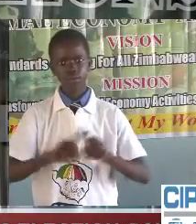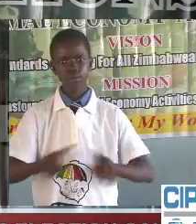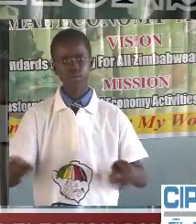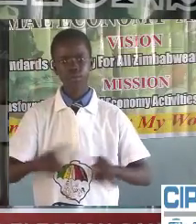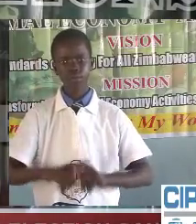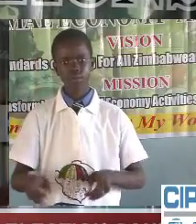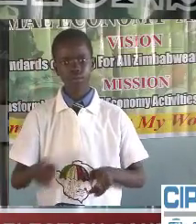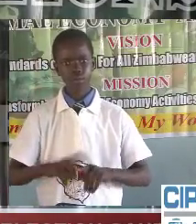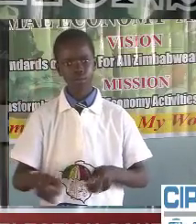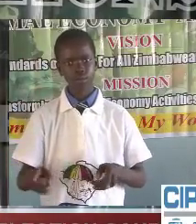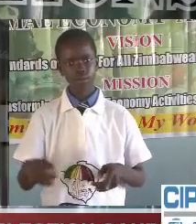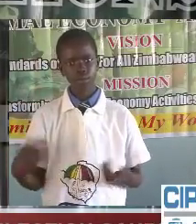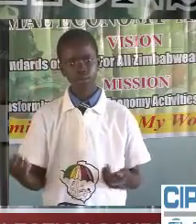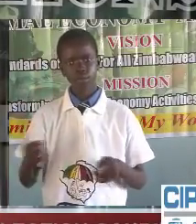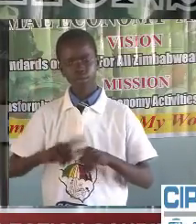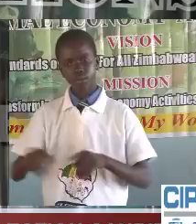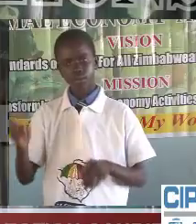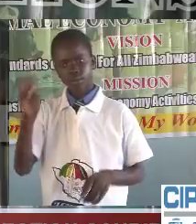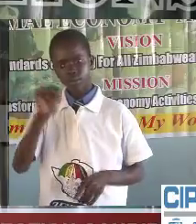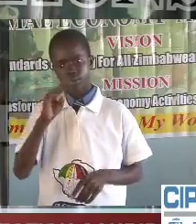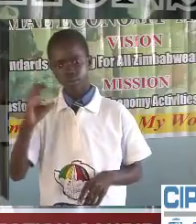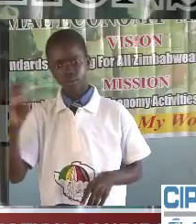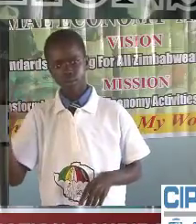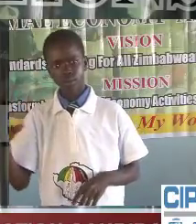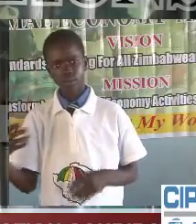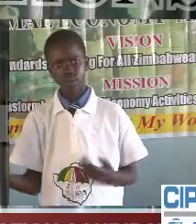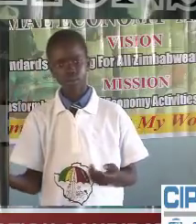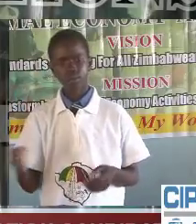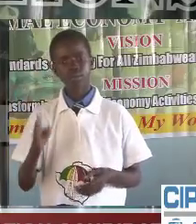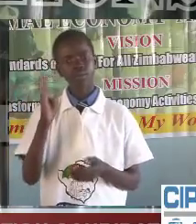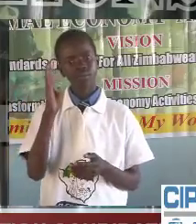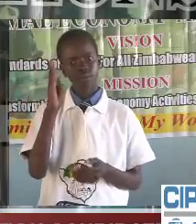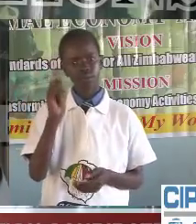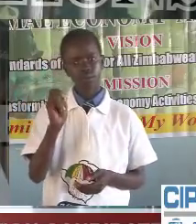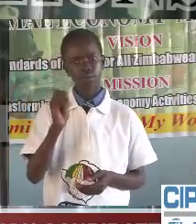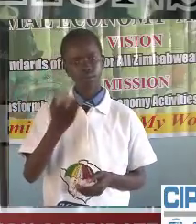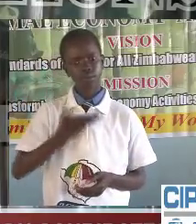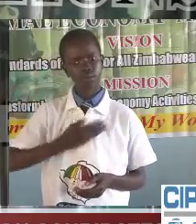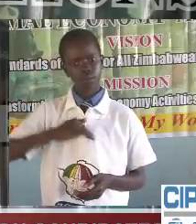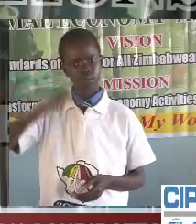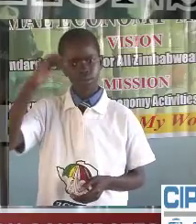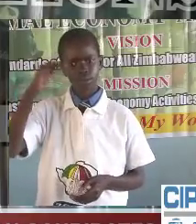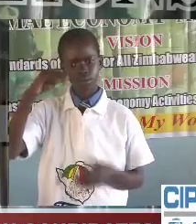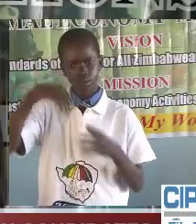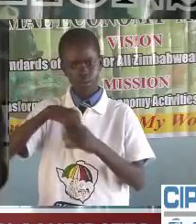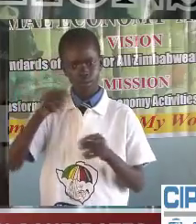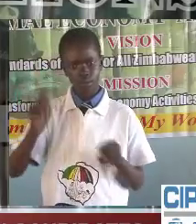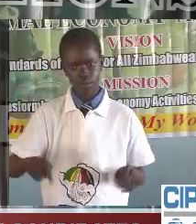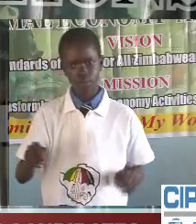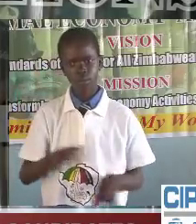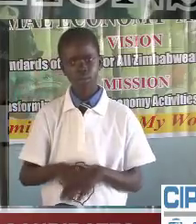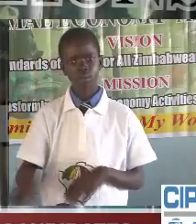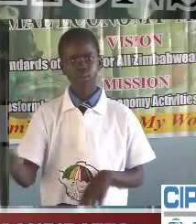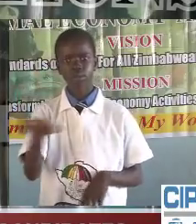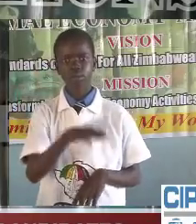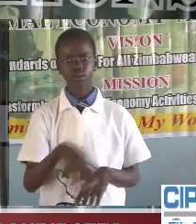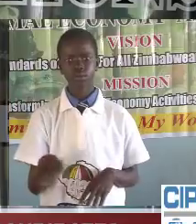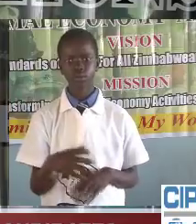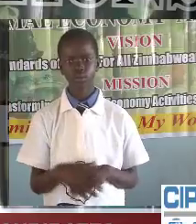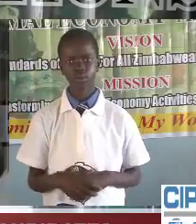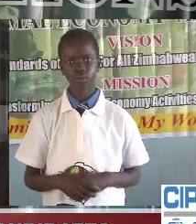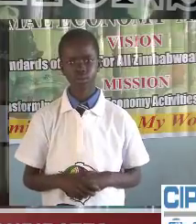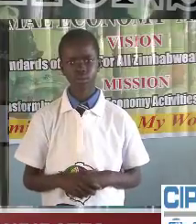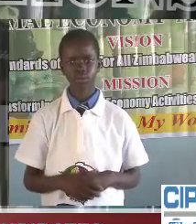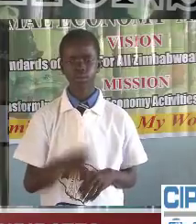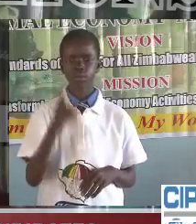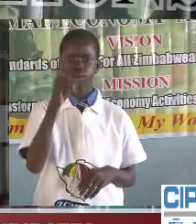siyana namacandidates. Asi chikuru chiri pano paprogram ndechekuti